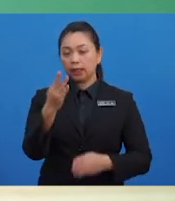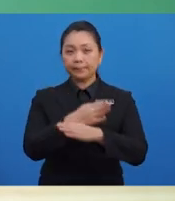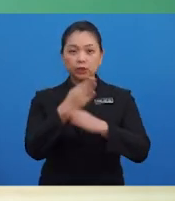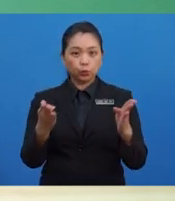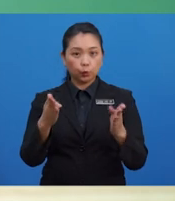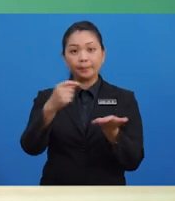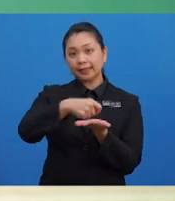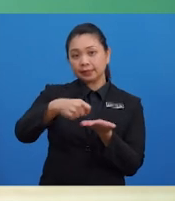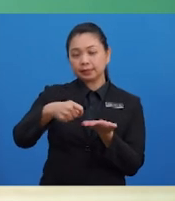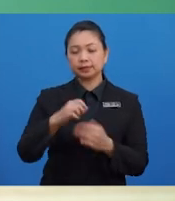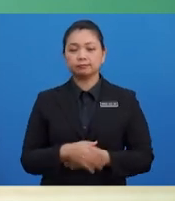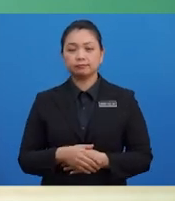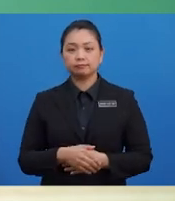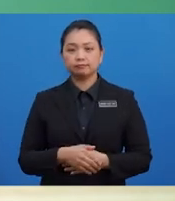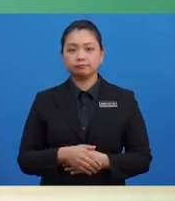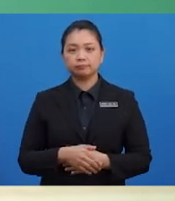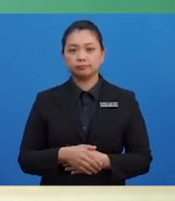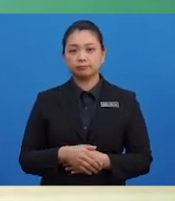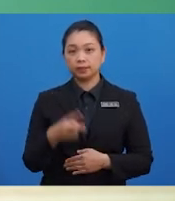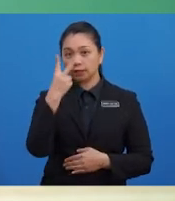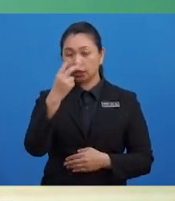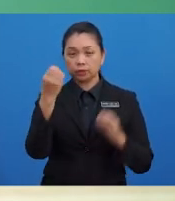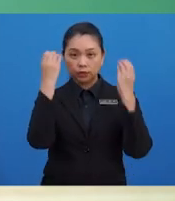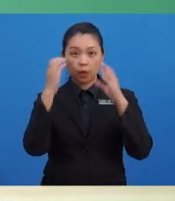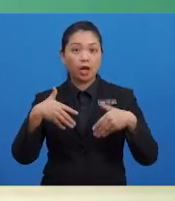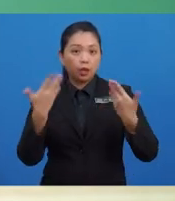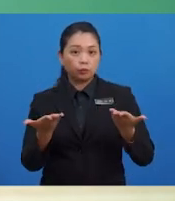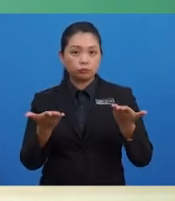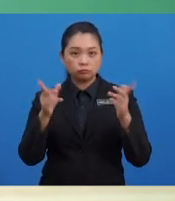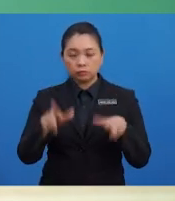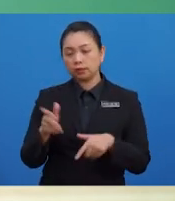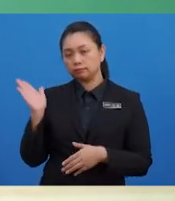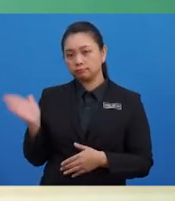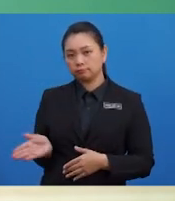Insurans akan dicatatkan dalam kategori belanja.